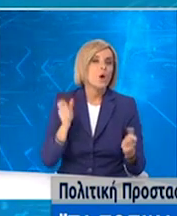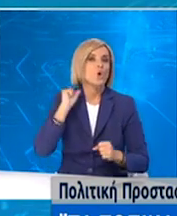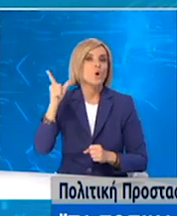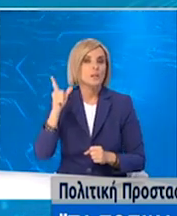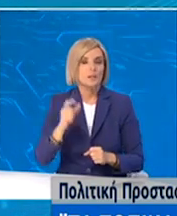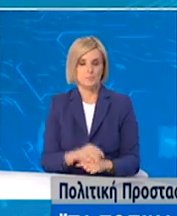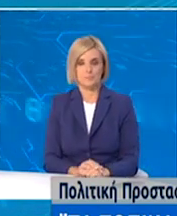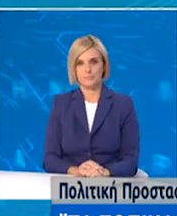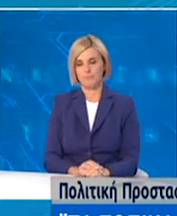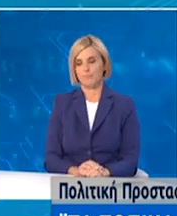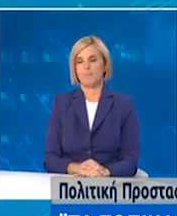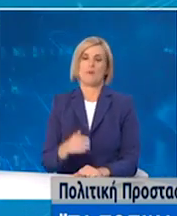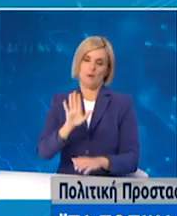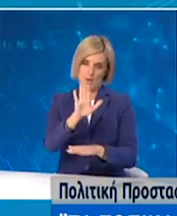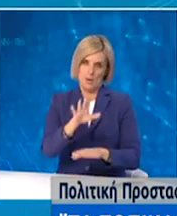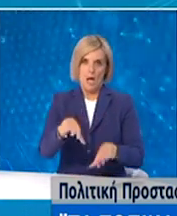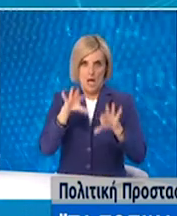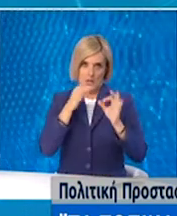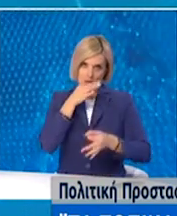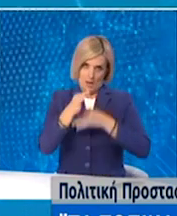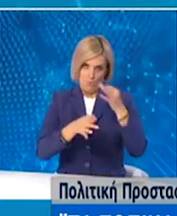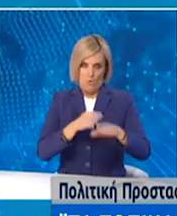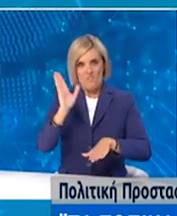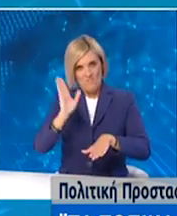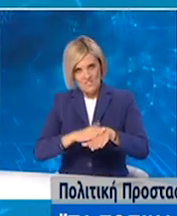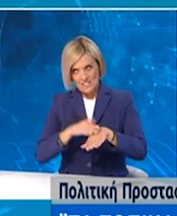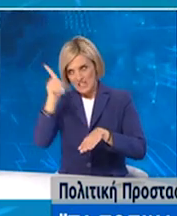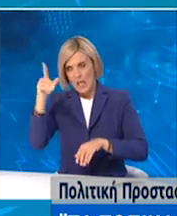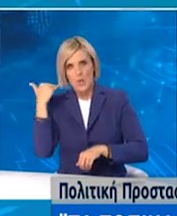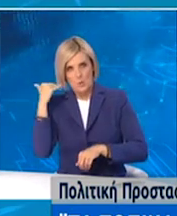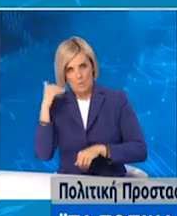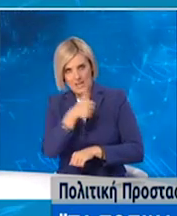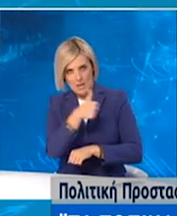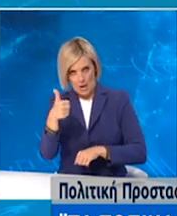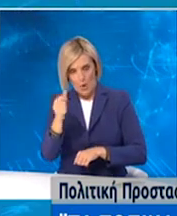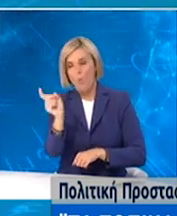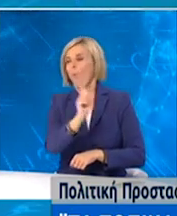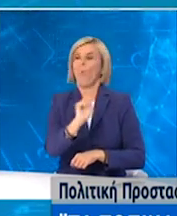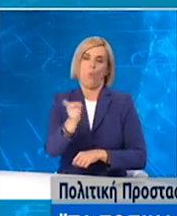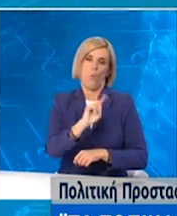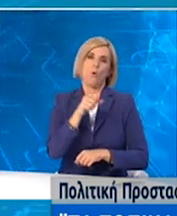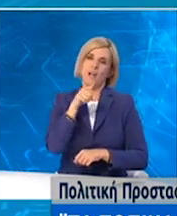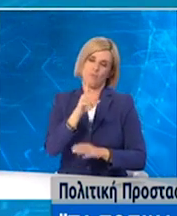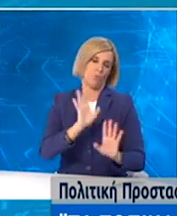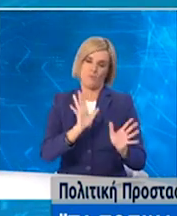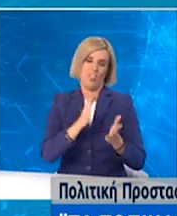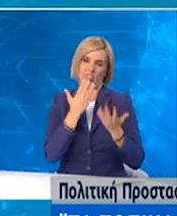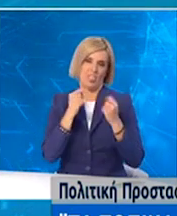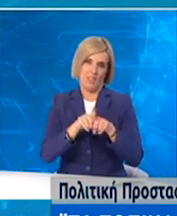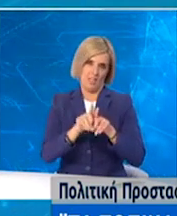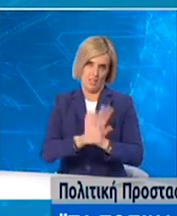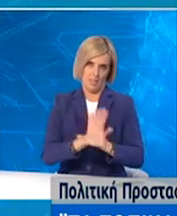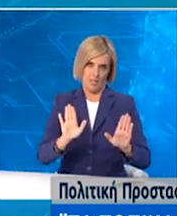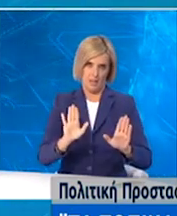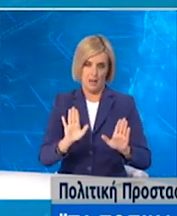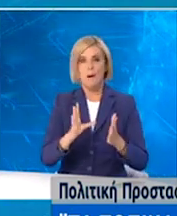κατάσταση στα Βαλκάνια προέρχεται από τη Ρουμανία. Είναι πολύ πιο σύνθετο το ζήτημα αυτό. Και αν κάποιος μπορούσε να